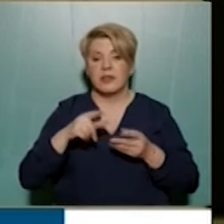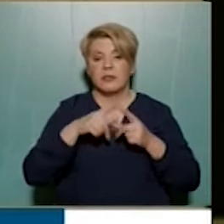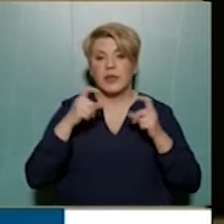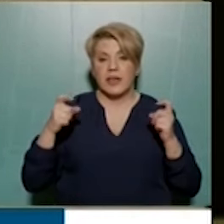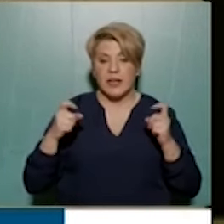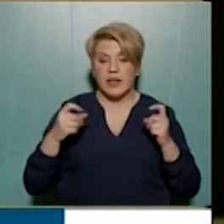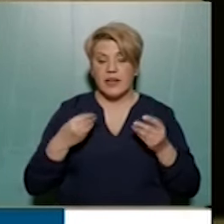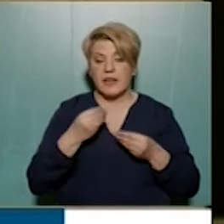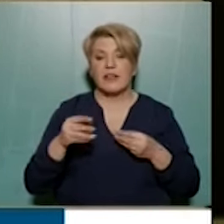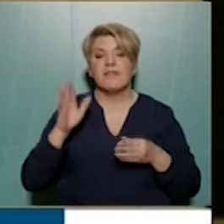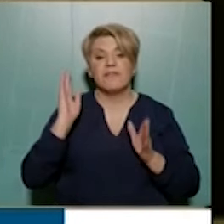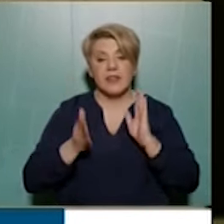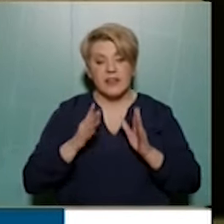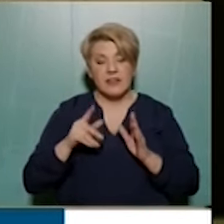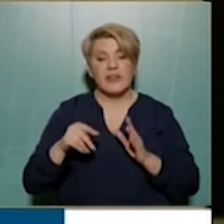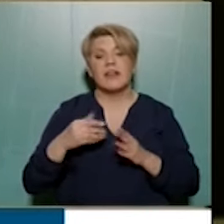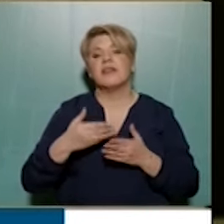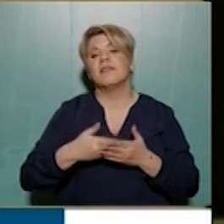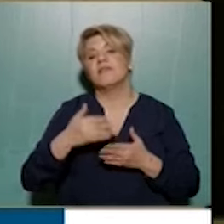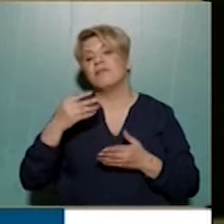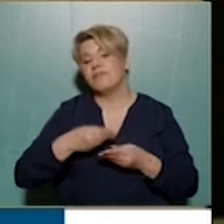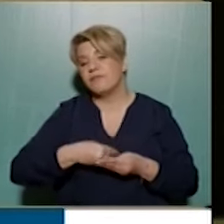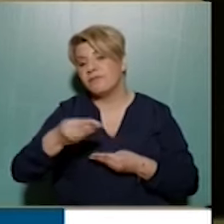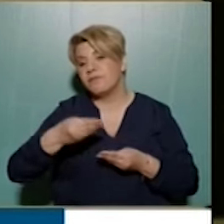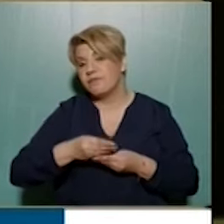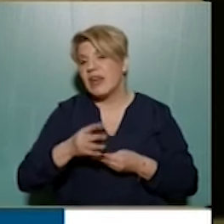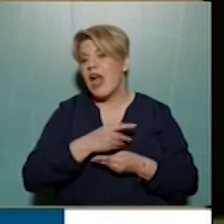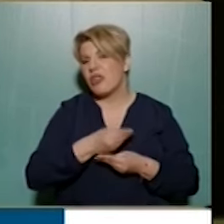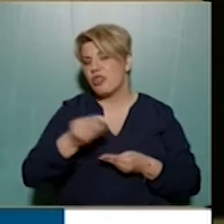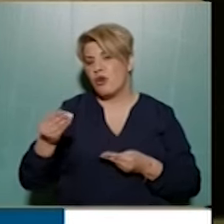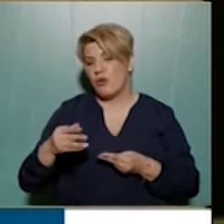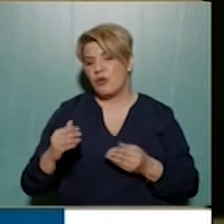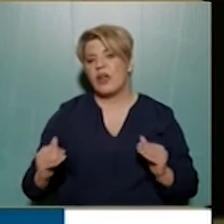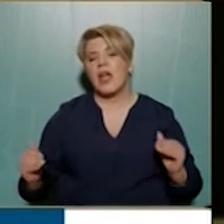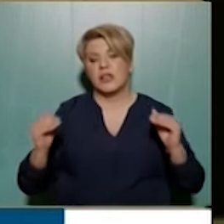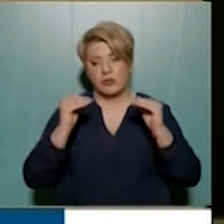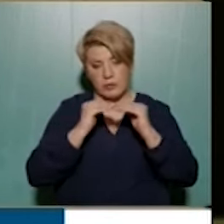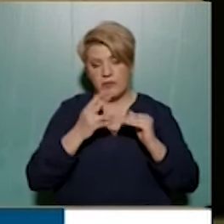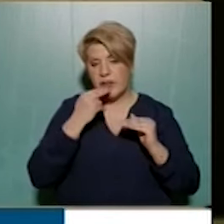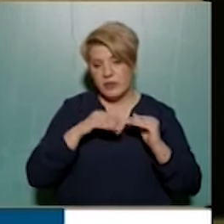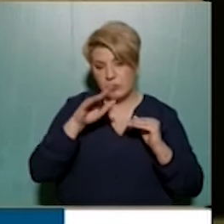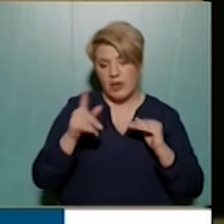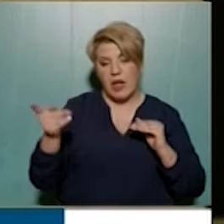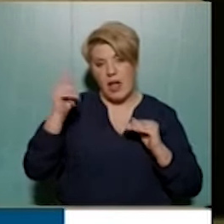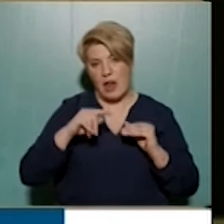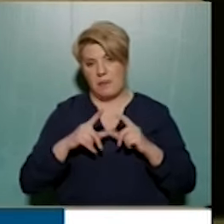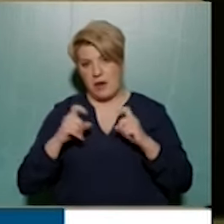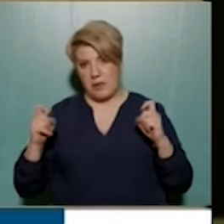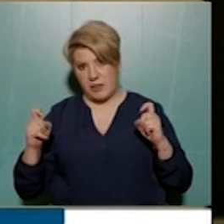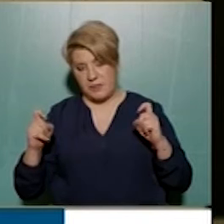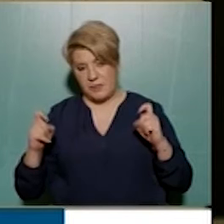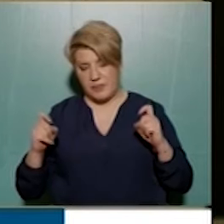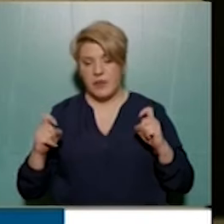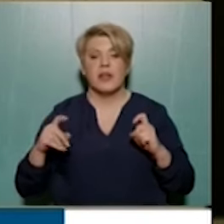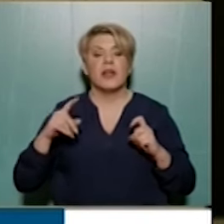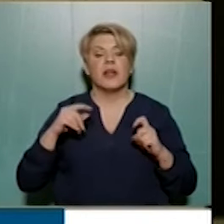υλικά και ότι είναι βία και το φυλάδιο, εδώ εξισώνουμε το φασισμό με άλλα πράγματα. Είναι η